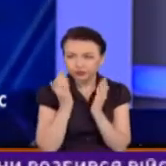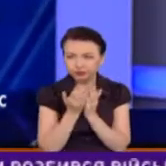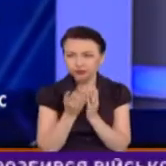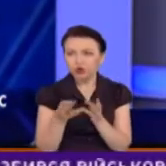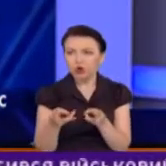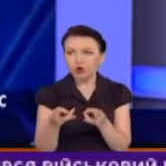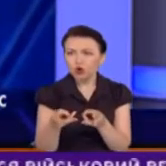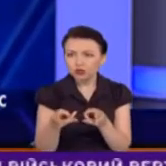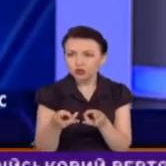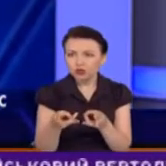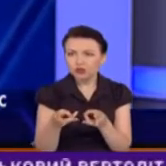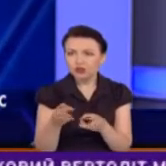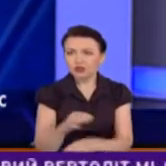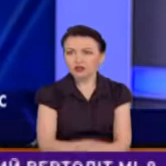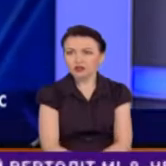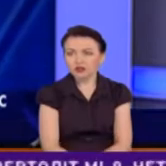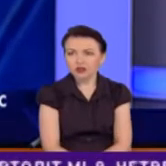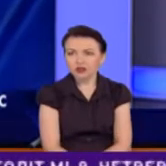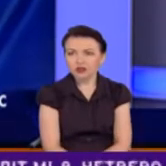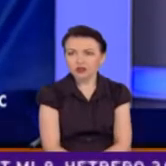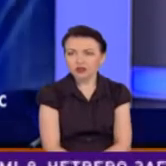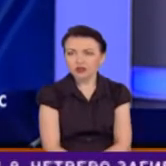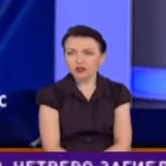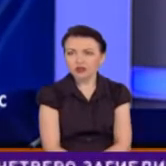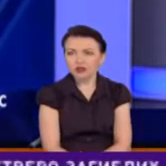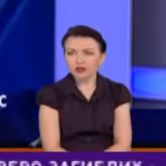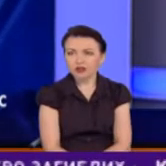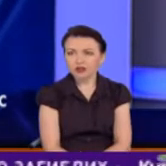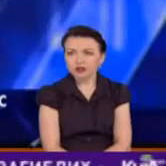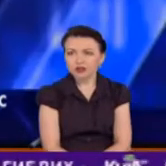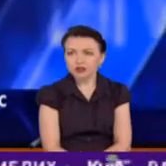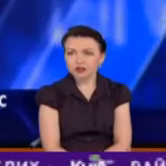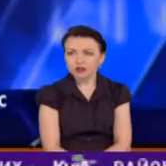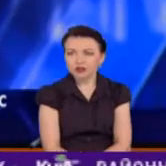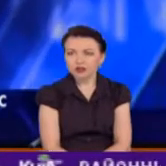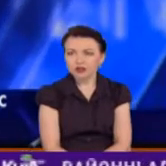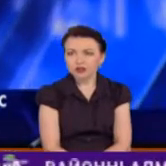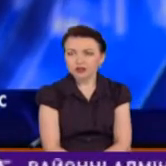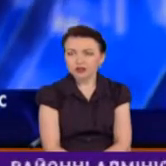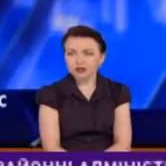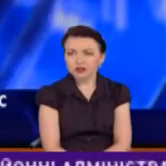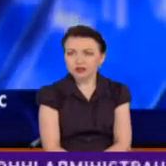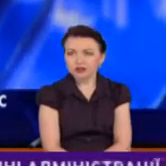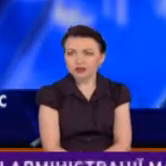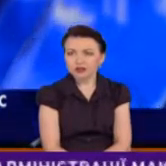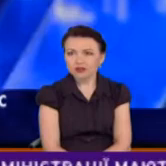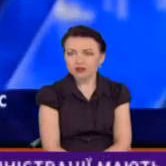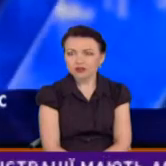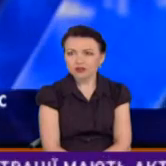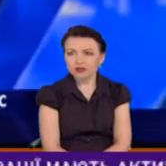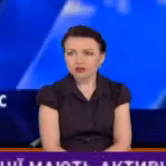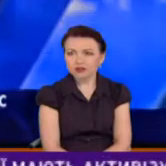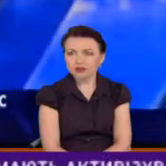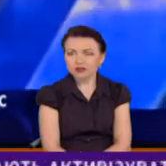Індивідуальні чи автономні? Індивідуальні чи автономні? Ви різницю знаєте між індивідуальною та автономною котельнею? Мається на